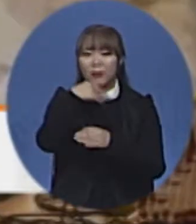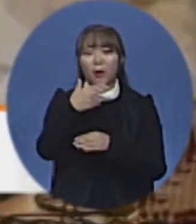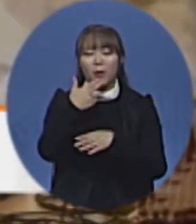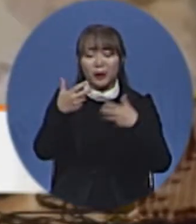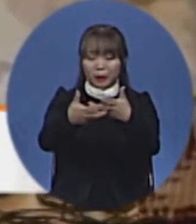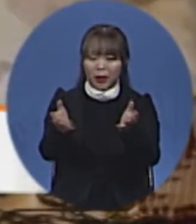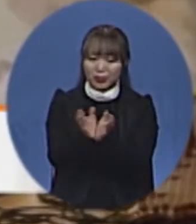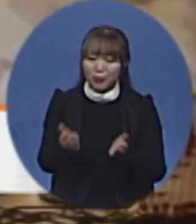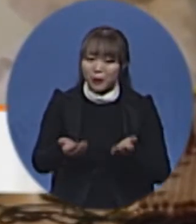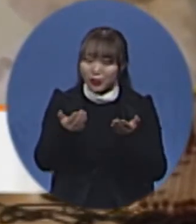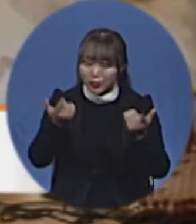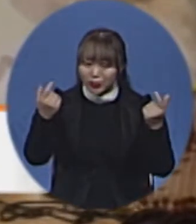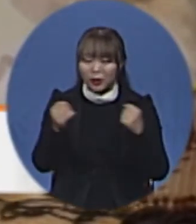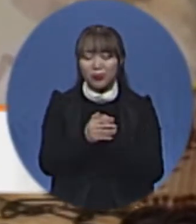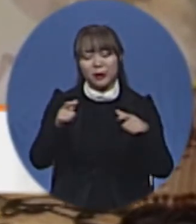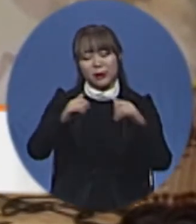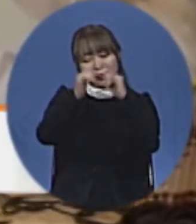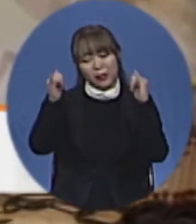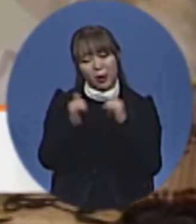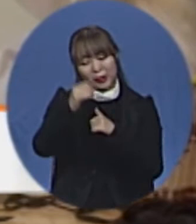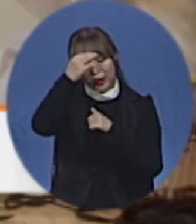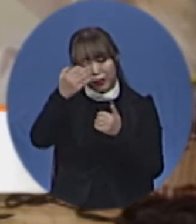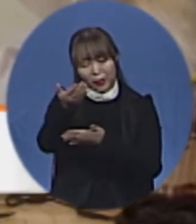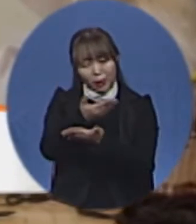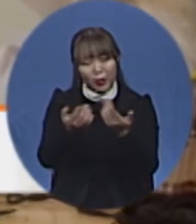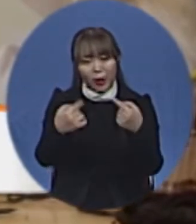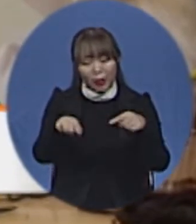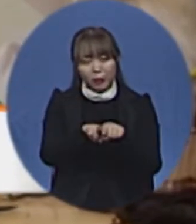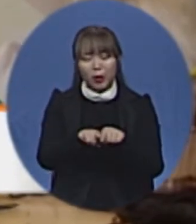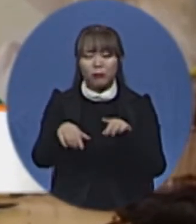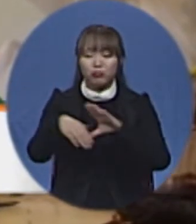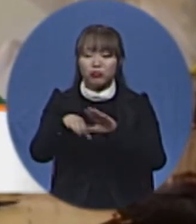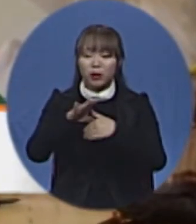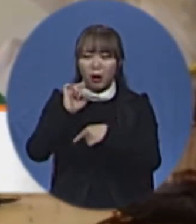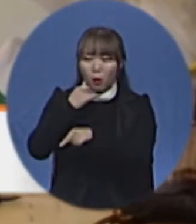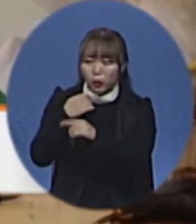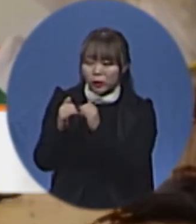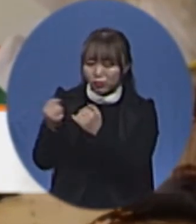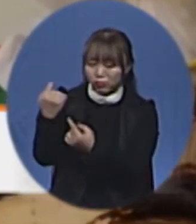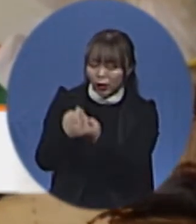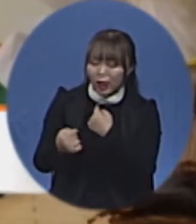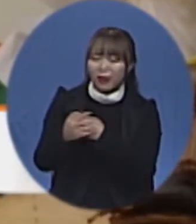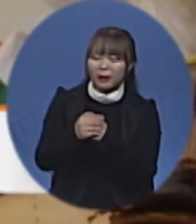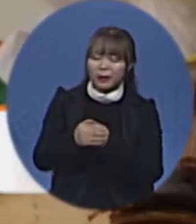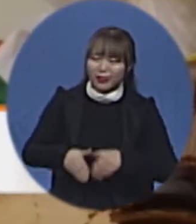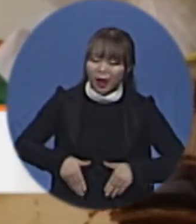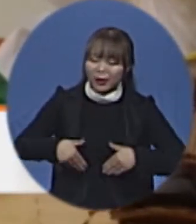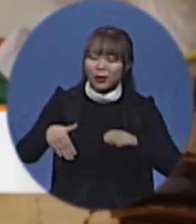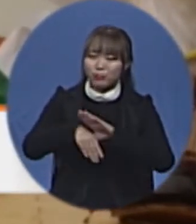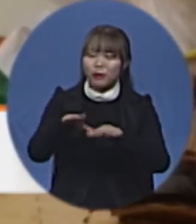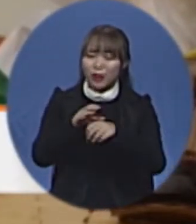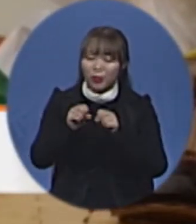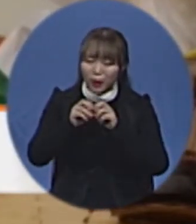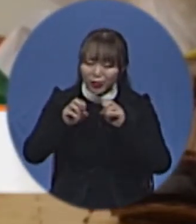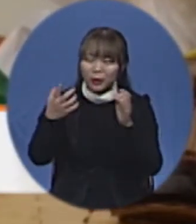봉사단체로 지역사회에서의 재능 나눔을 통해 문화 소외 계층을 위한 따뜻한 나눔 문화 확산에 앞장서고